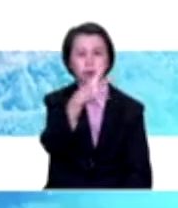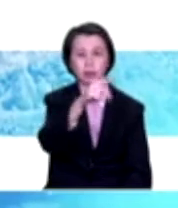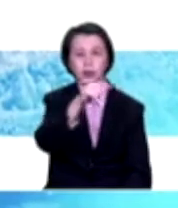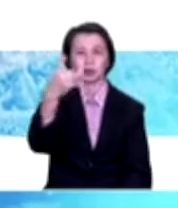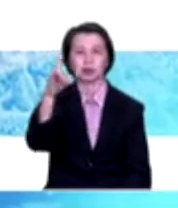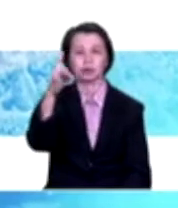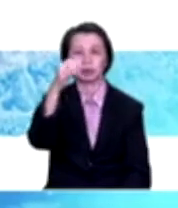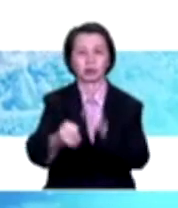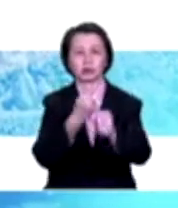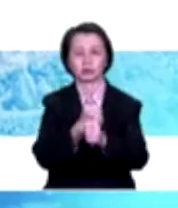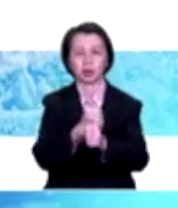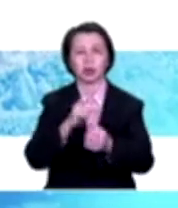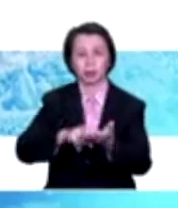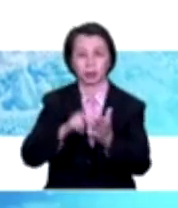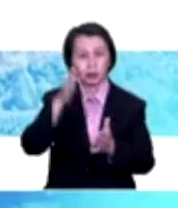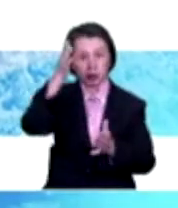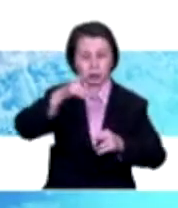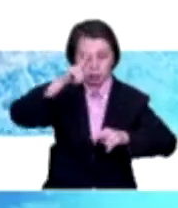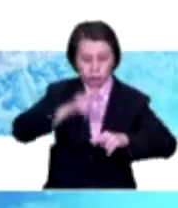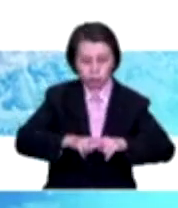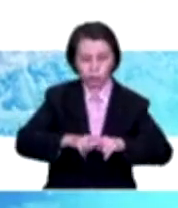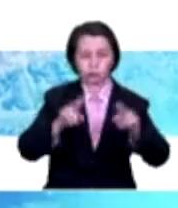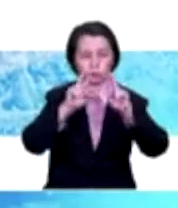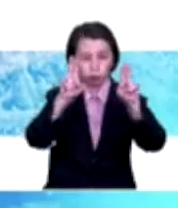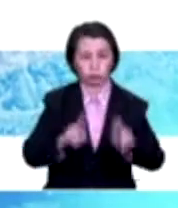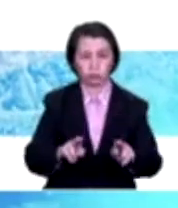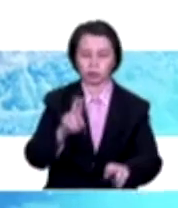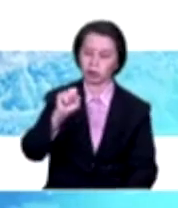Anak-anak yang bakal menduduki SPM tahun ini akan diutamakan.